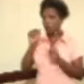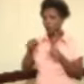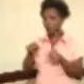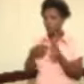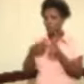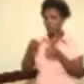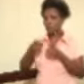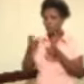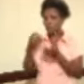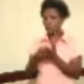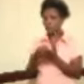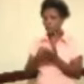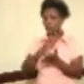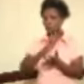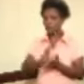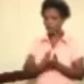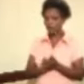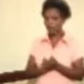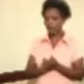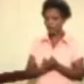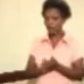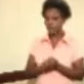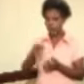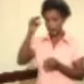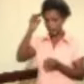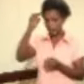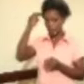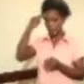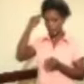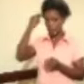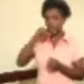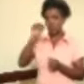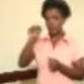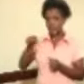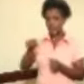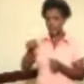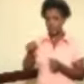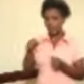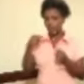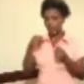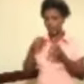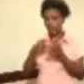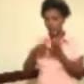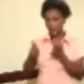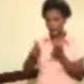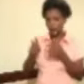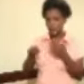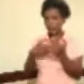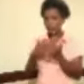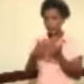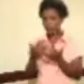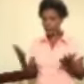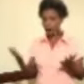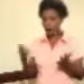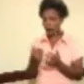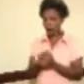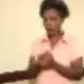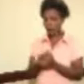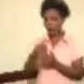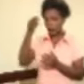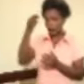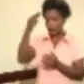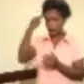obligée saisie et que ou pas payé normalement et que ou juste parti ou